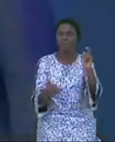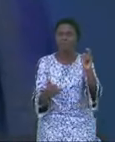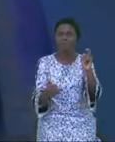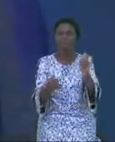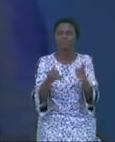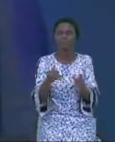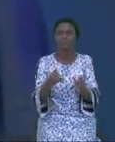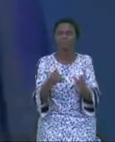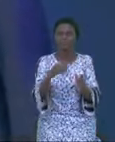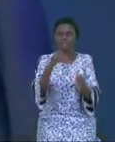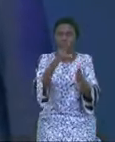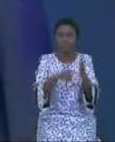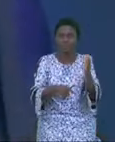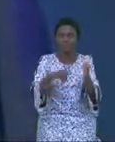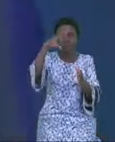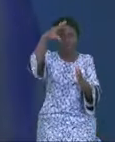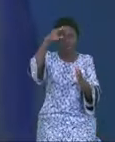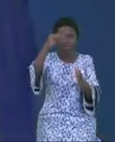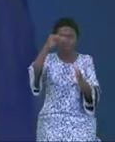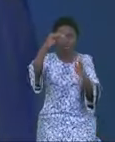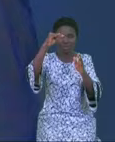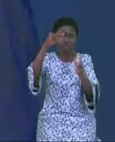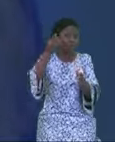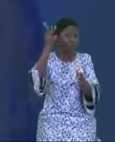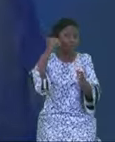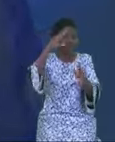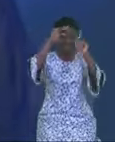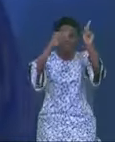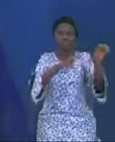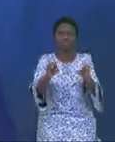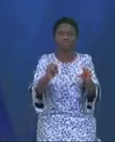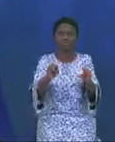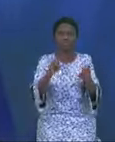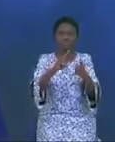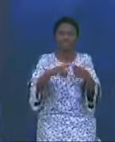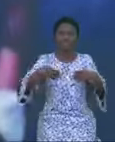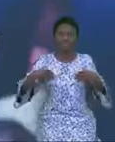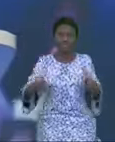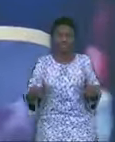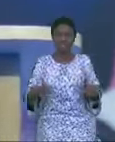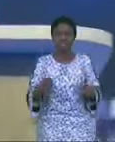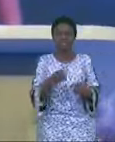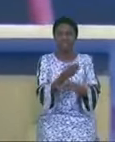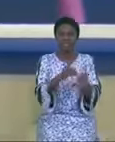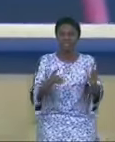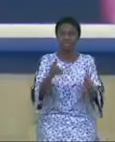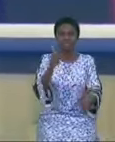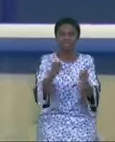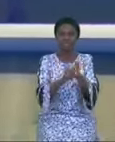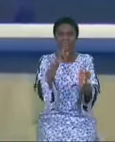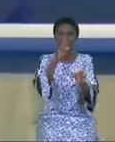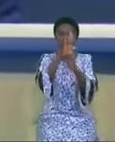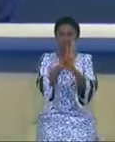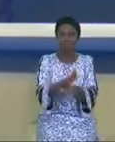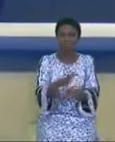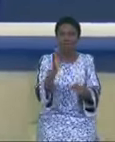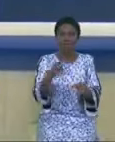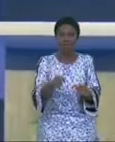guérissant tout ce qui était sous l'empire du Diable car Dieu était avec lui